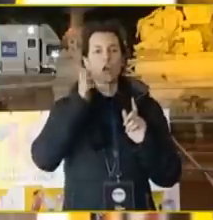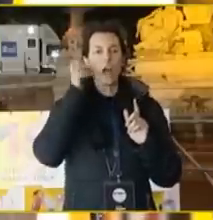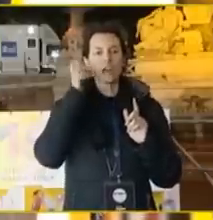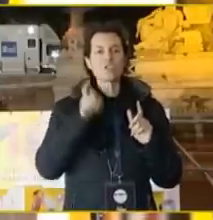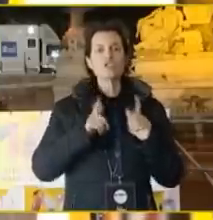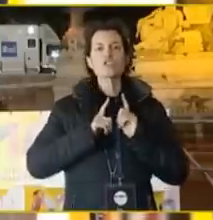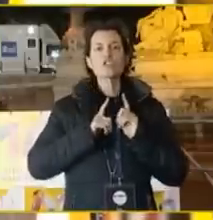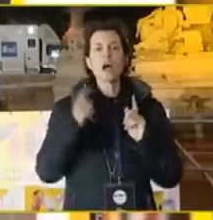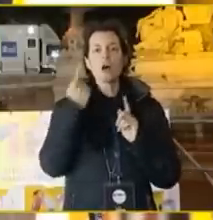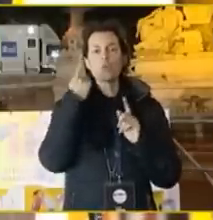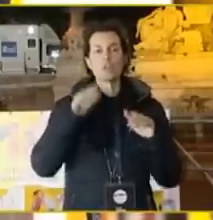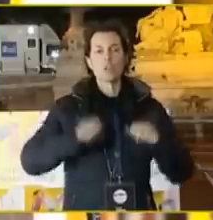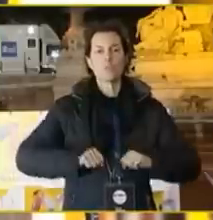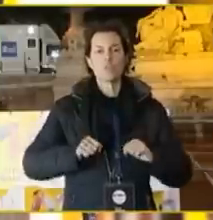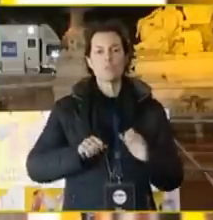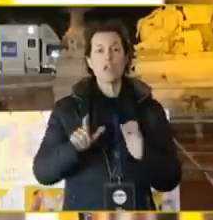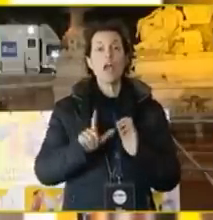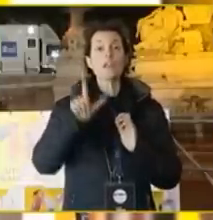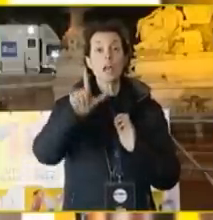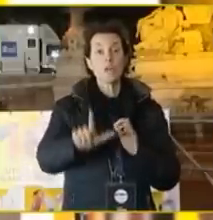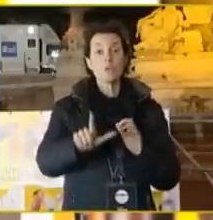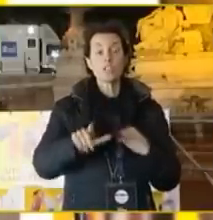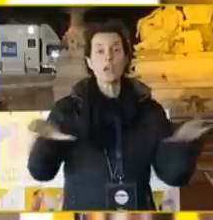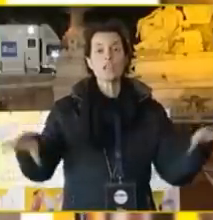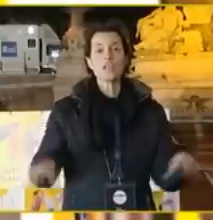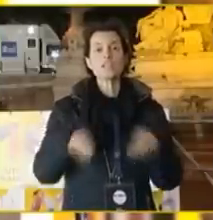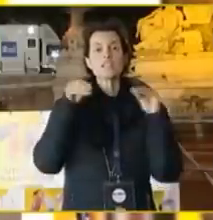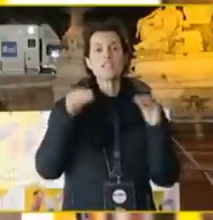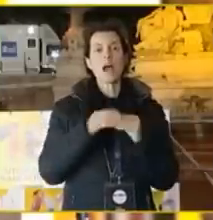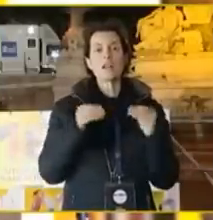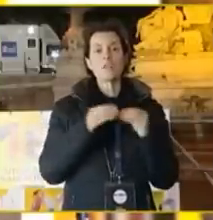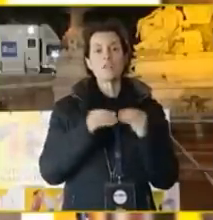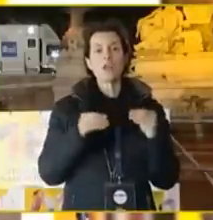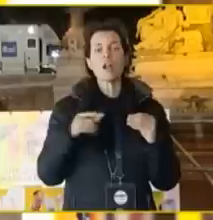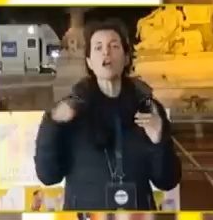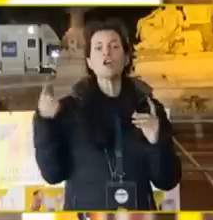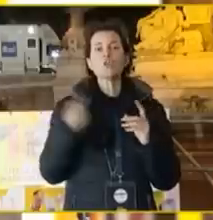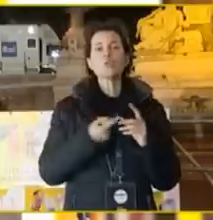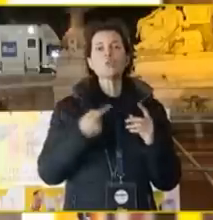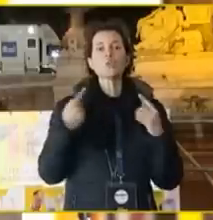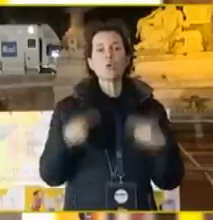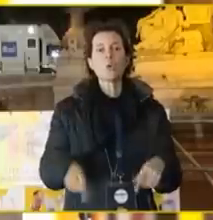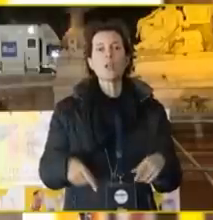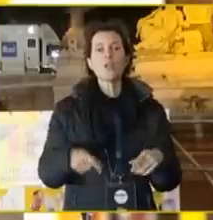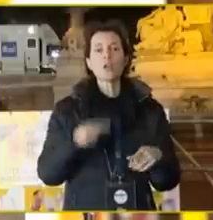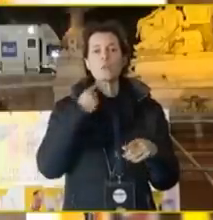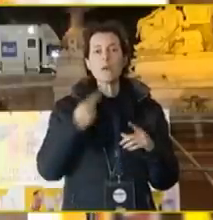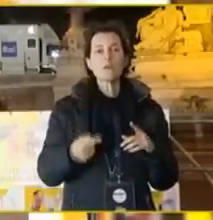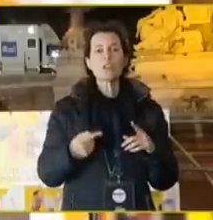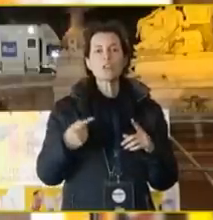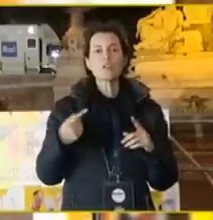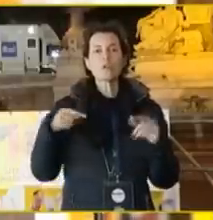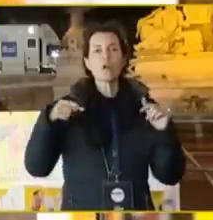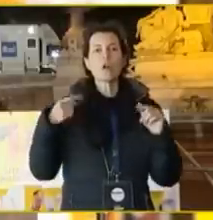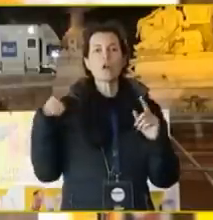cosa: da lunedì iniziare a fare tutto quello che abbiamo detto fino a stasera. È